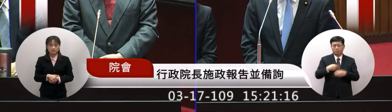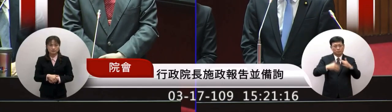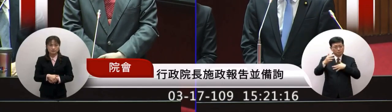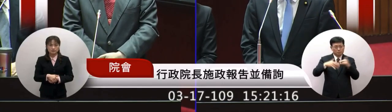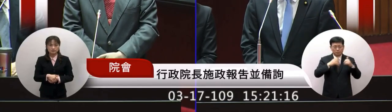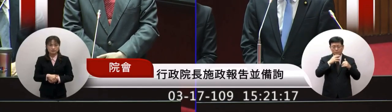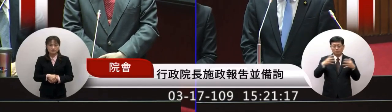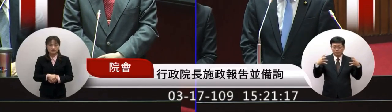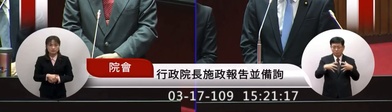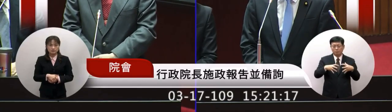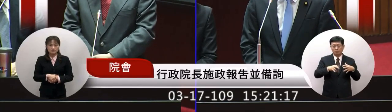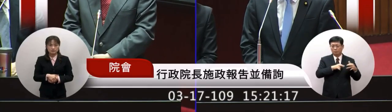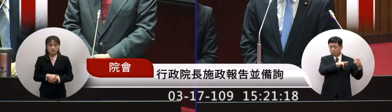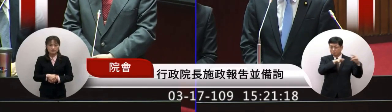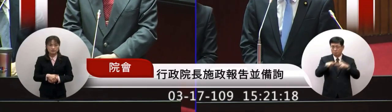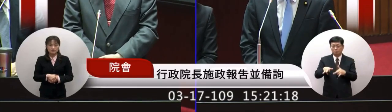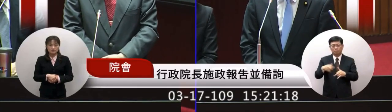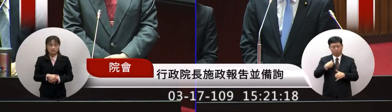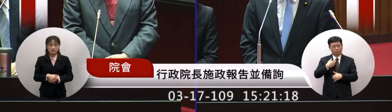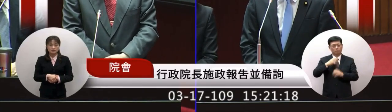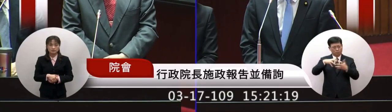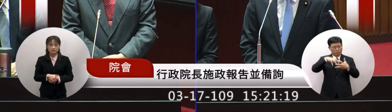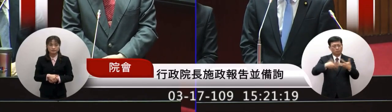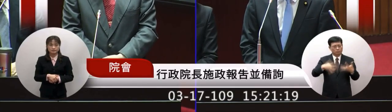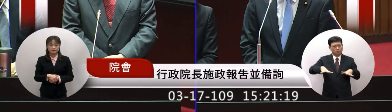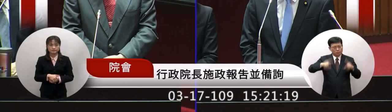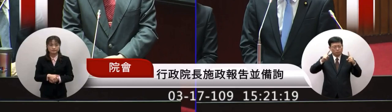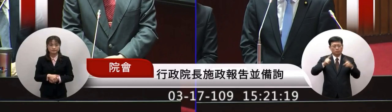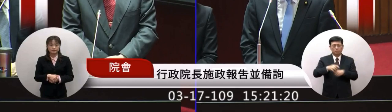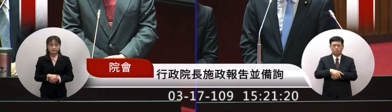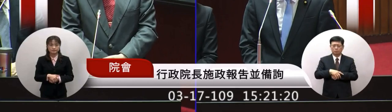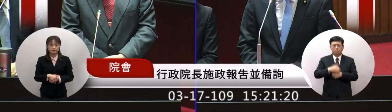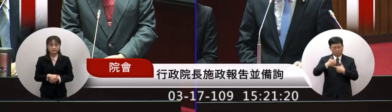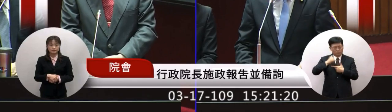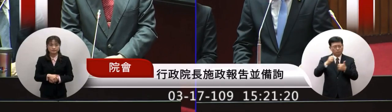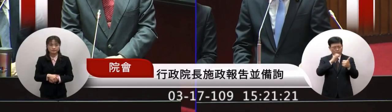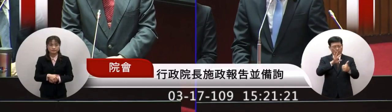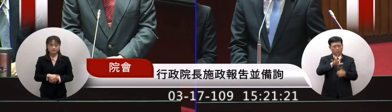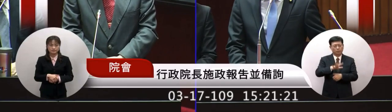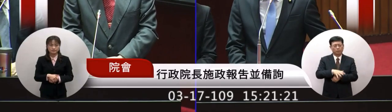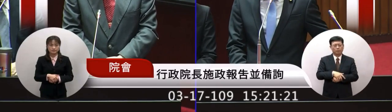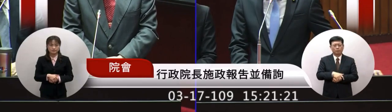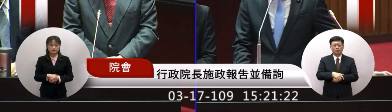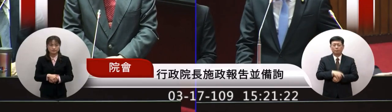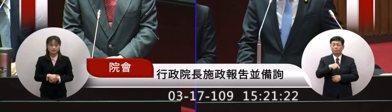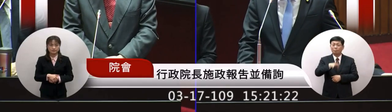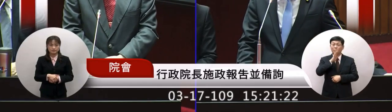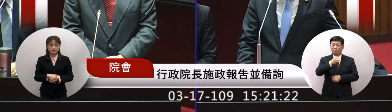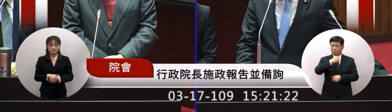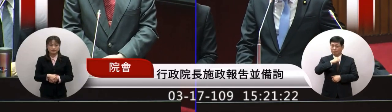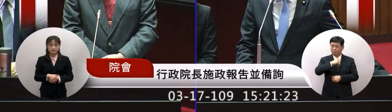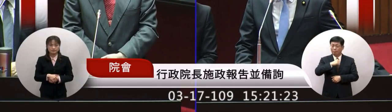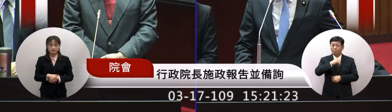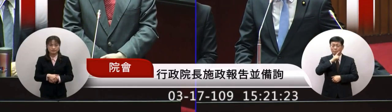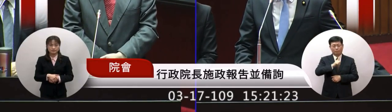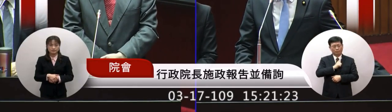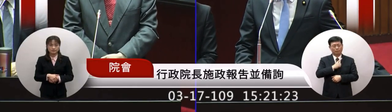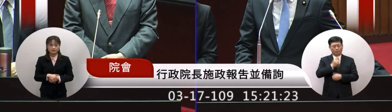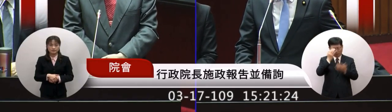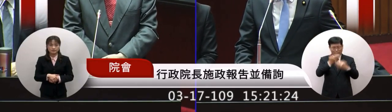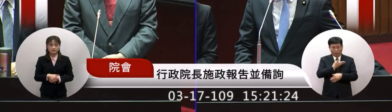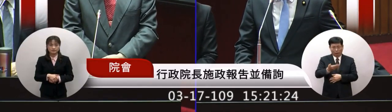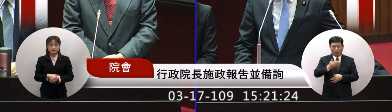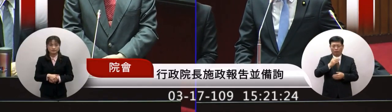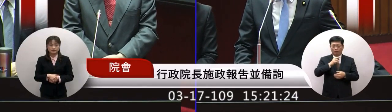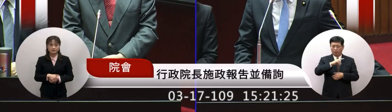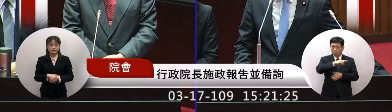飞哈，这是其实国内很多人一开始都有这种建议跟想法啊，这是台湾的让步，还